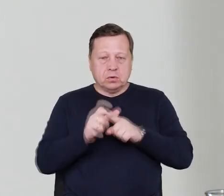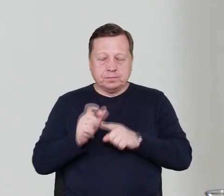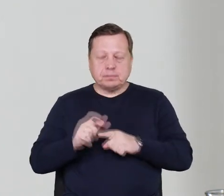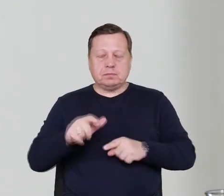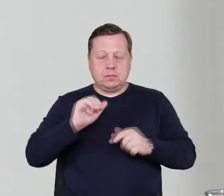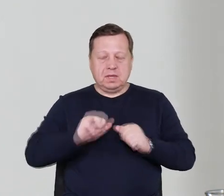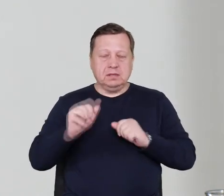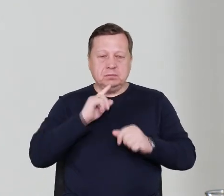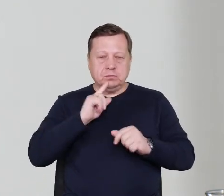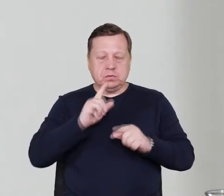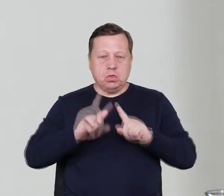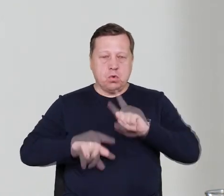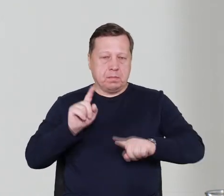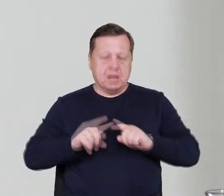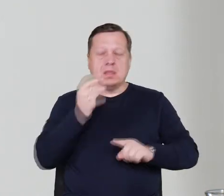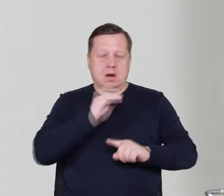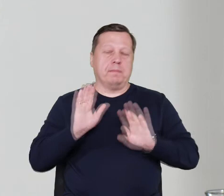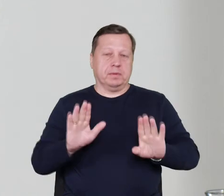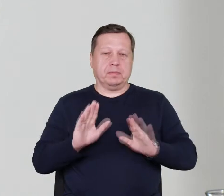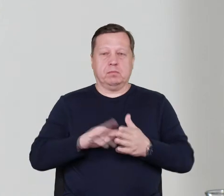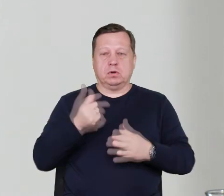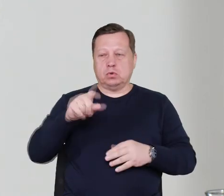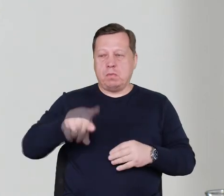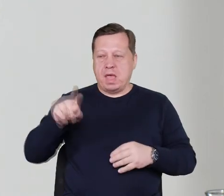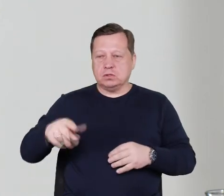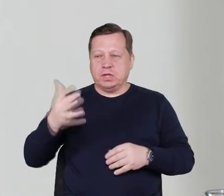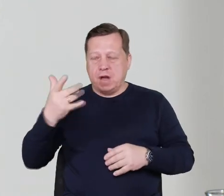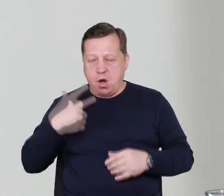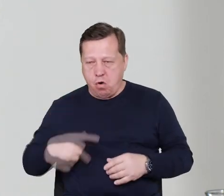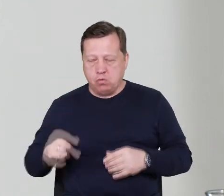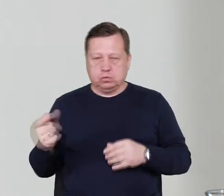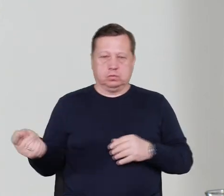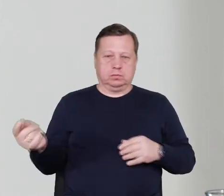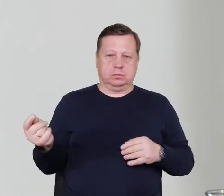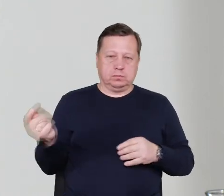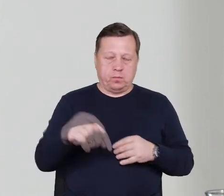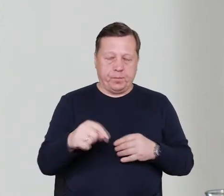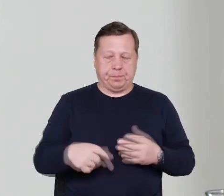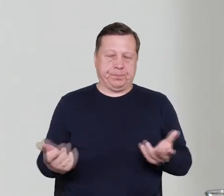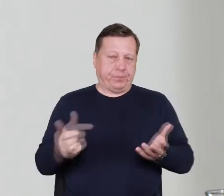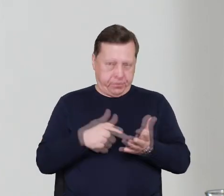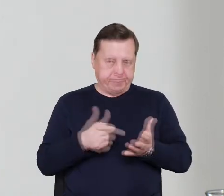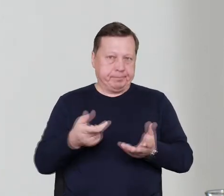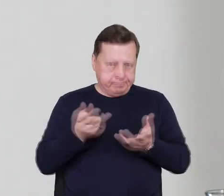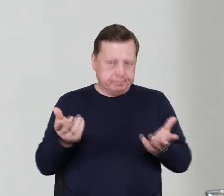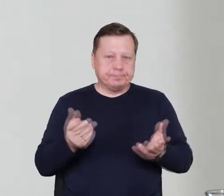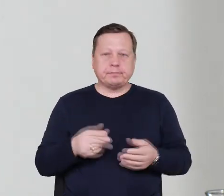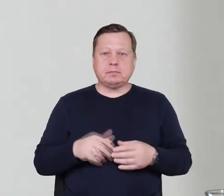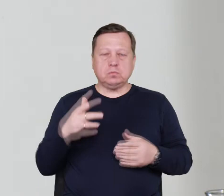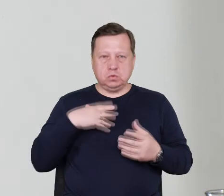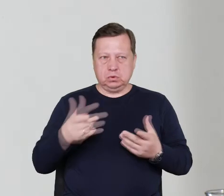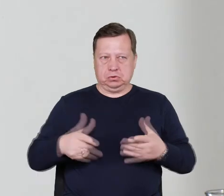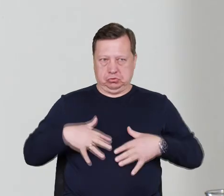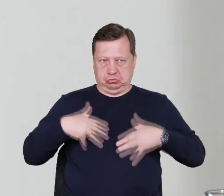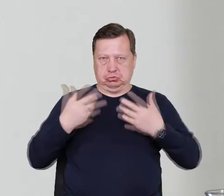ile osób co miesiąc na przykład dostaje wchodzi w tę procedurę na Węgrzech były takie wielkie zdziwienie